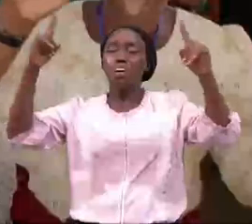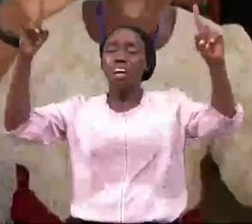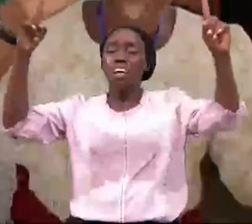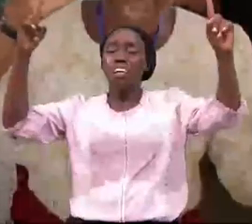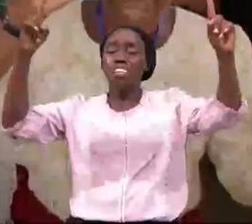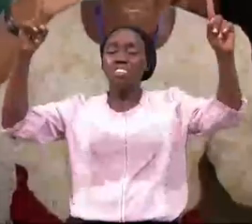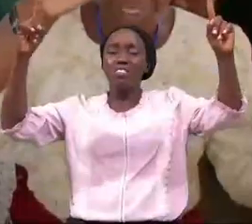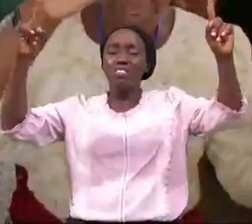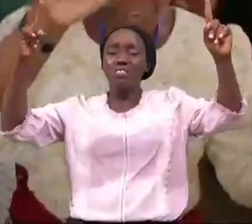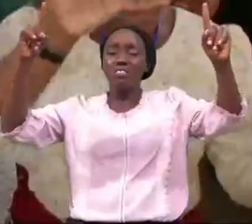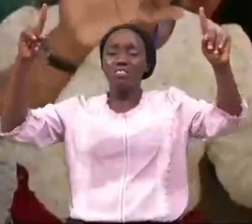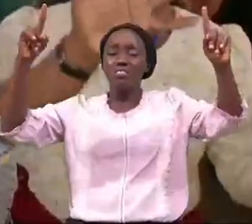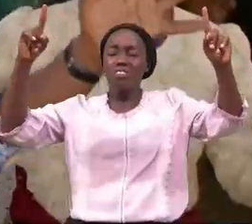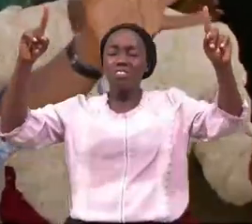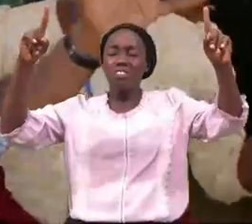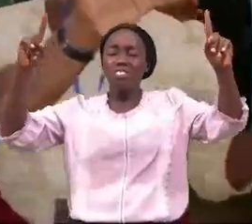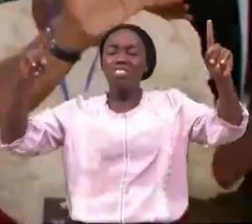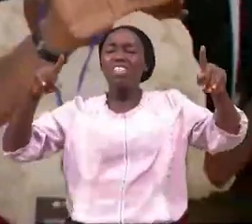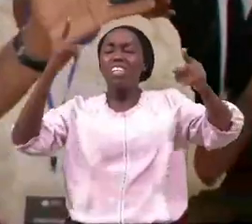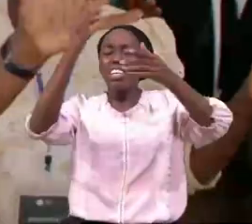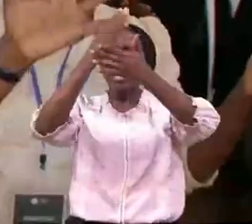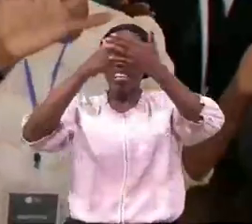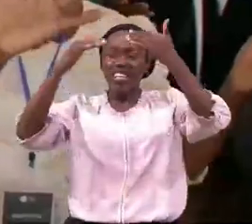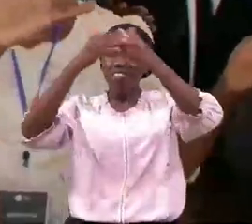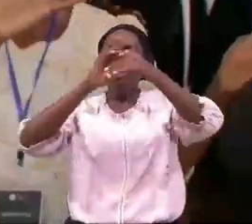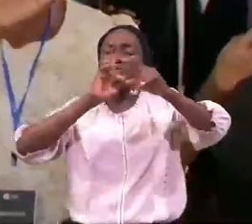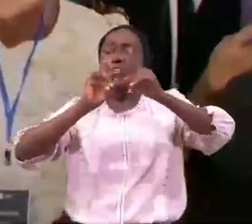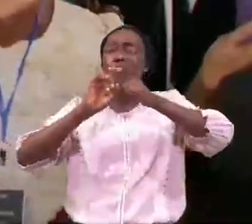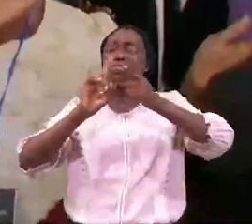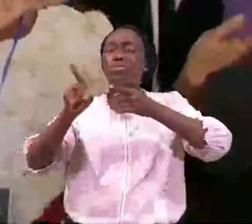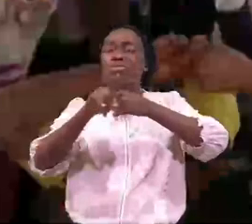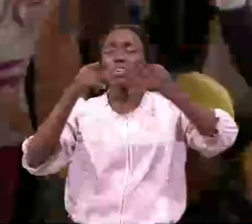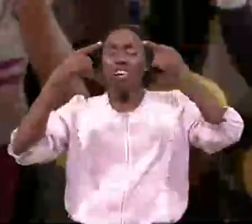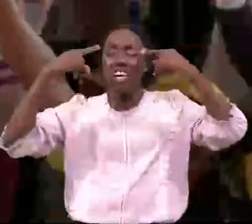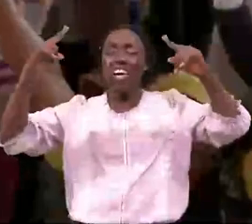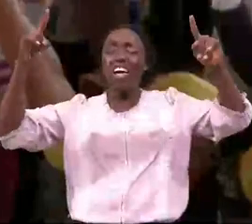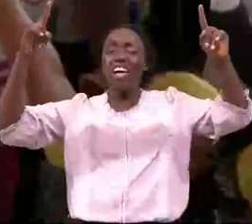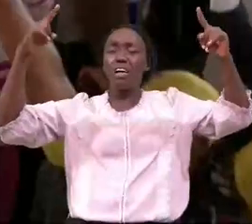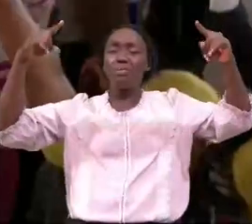Réussis maintenant. Le ciel te parle. Réussis.